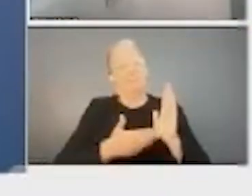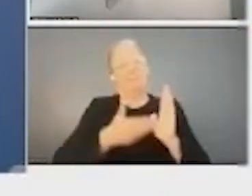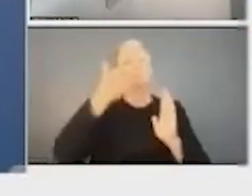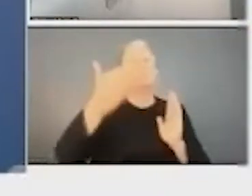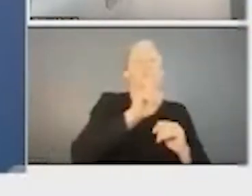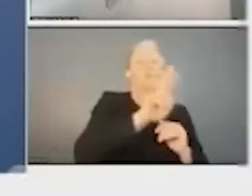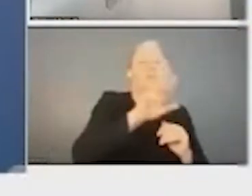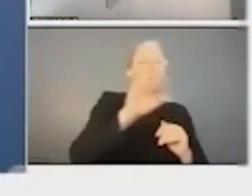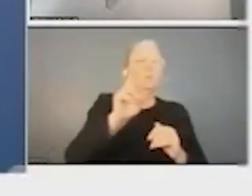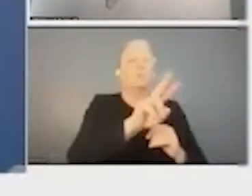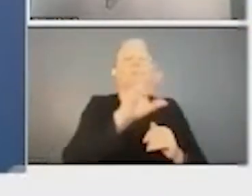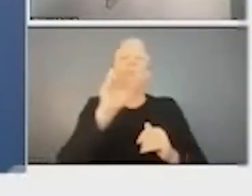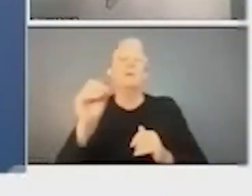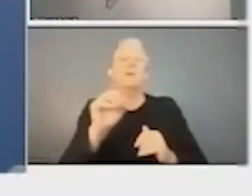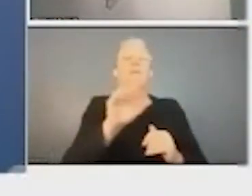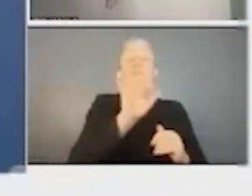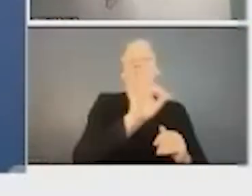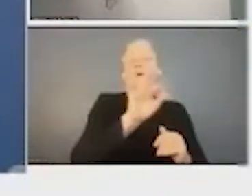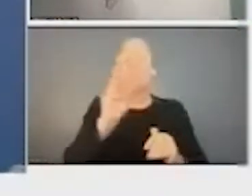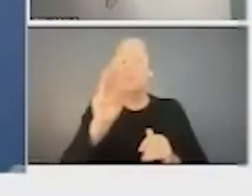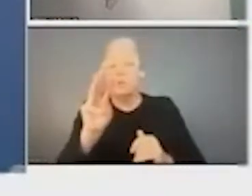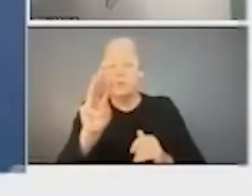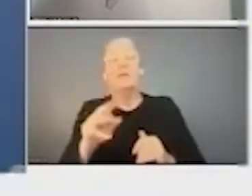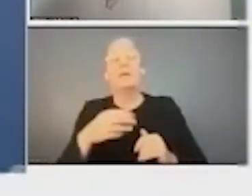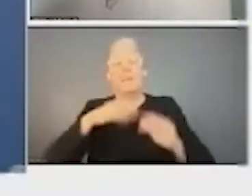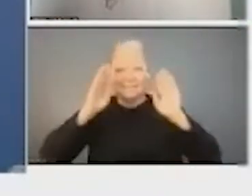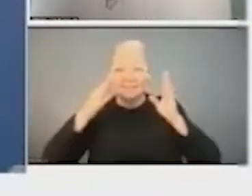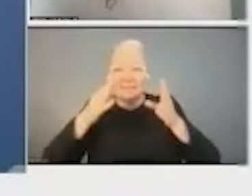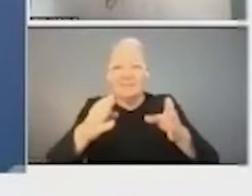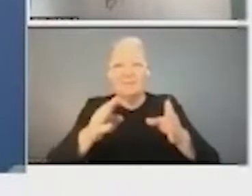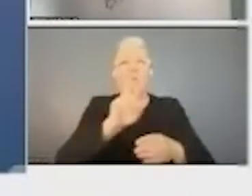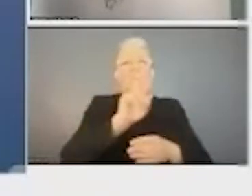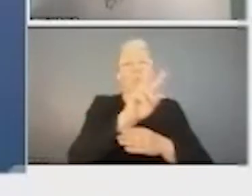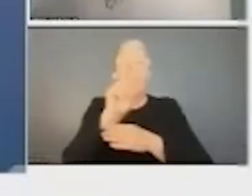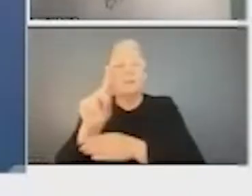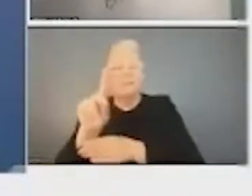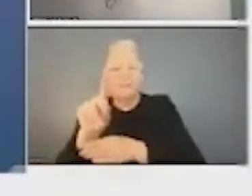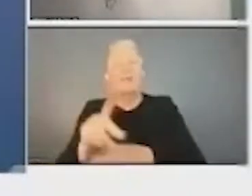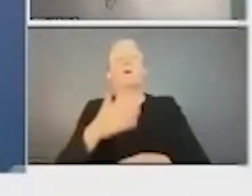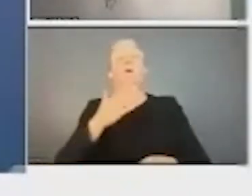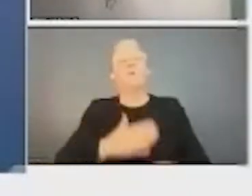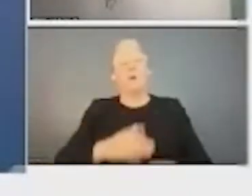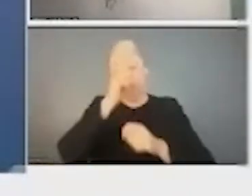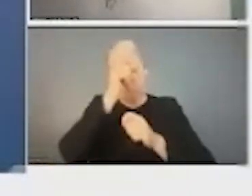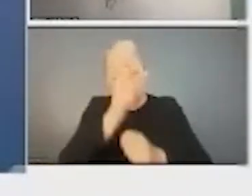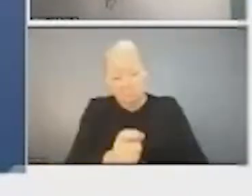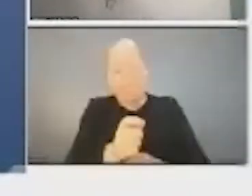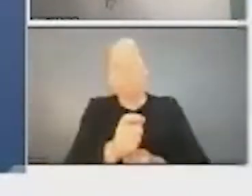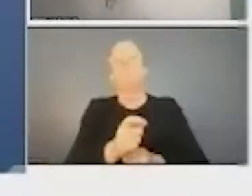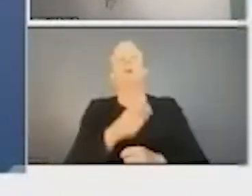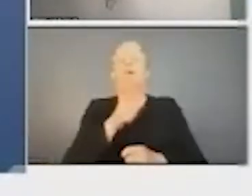وعلينا أن نواجه هذه المشكلة، خصوصا يجب أن نتخذ في 2021 لازم